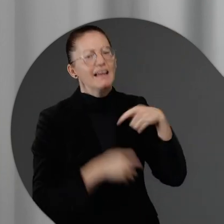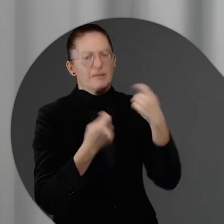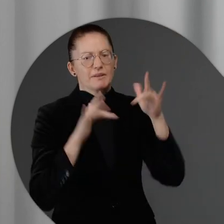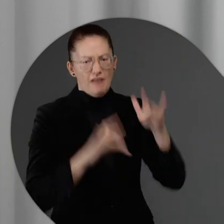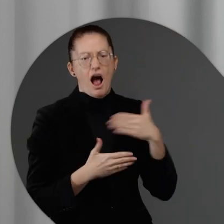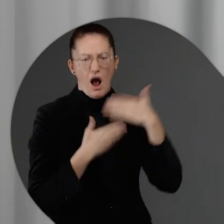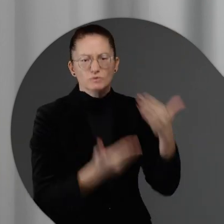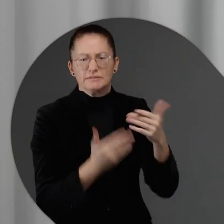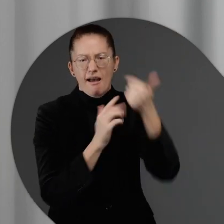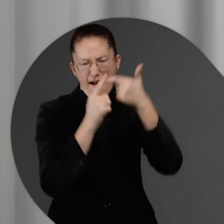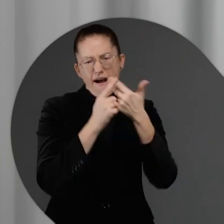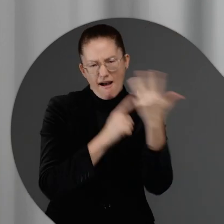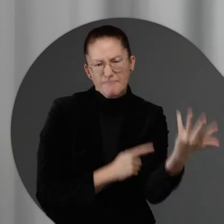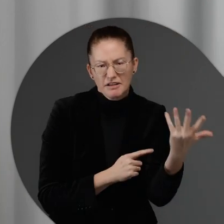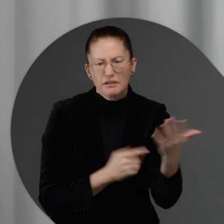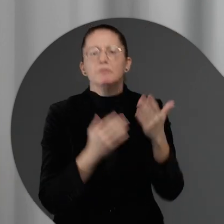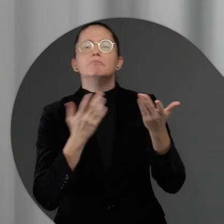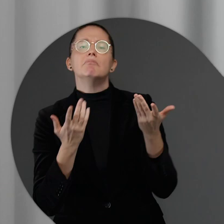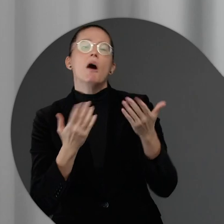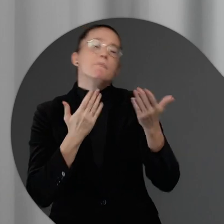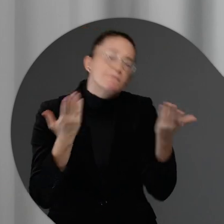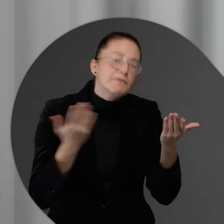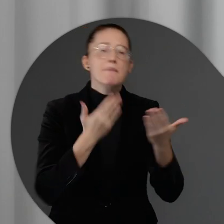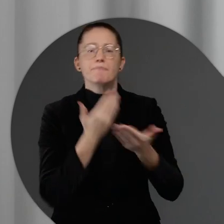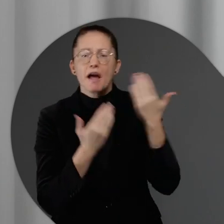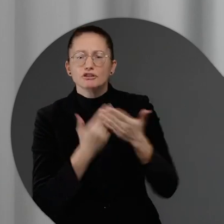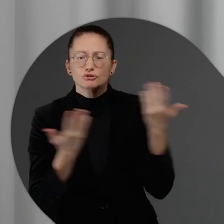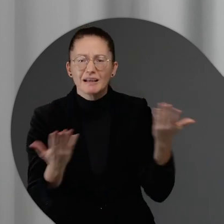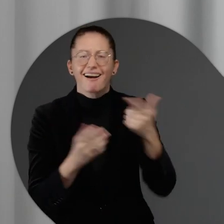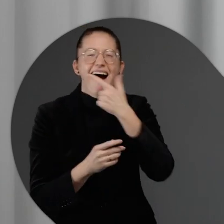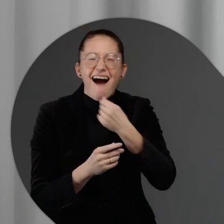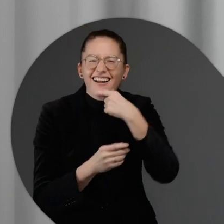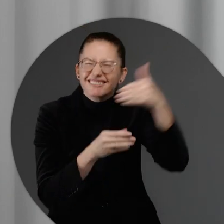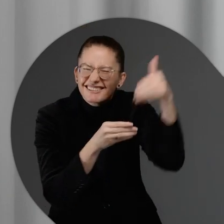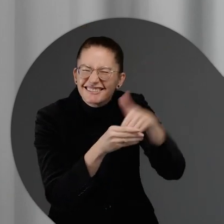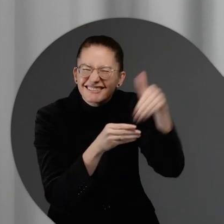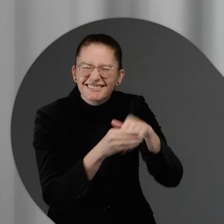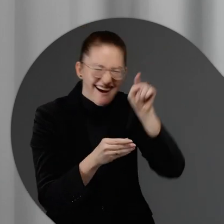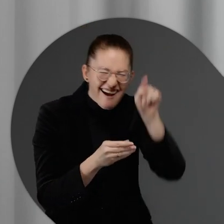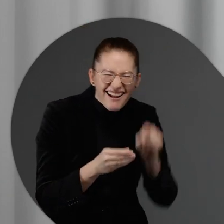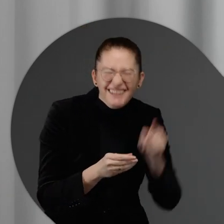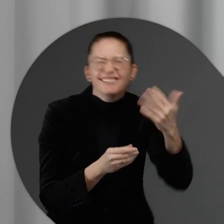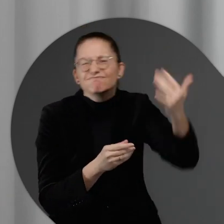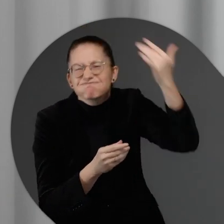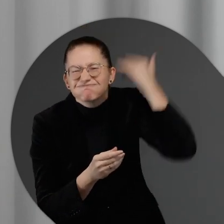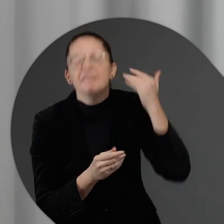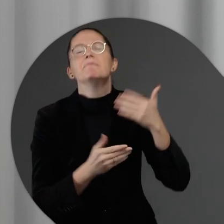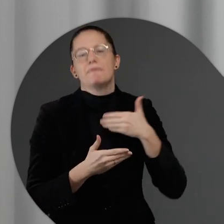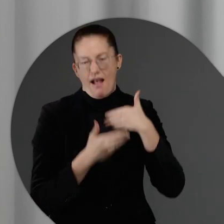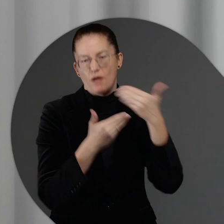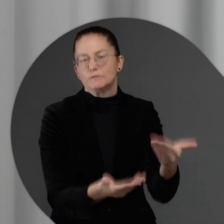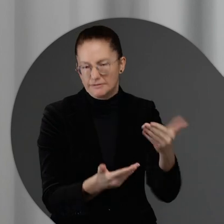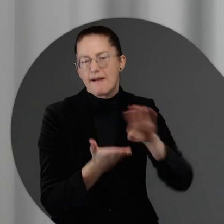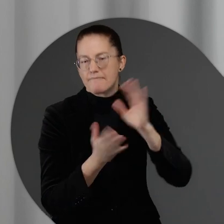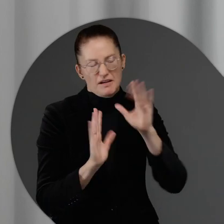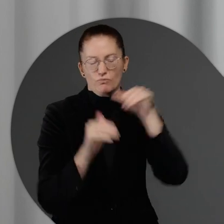vor. Das sind eben eine Reihe von Ausnahmen, beispielsweise sind sehr alte Inhalte, sind ausgenommen. Also